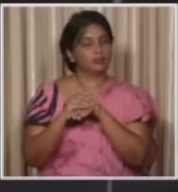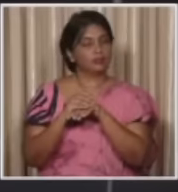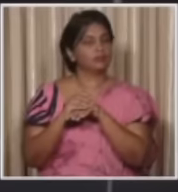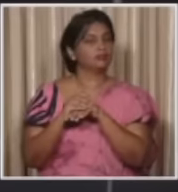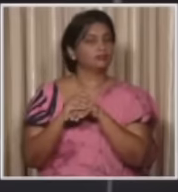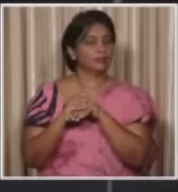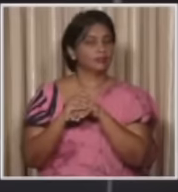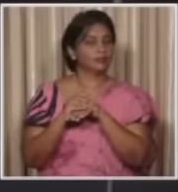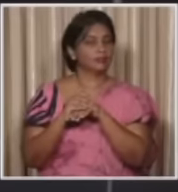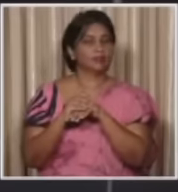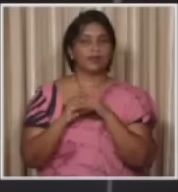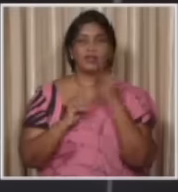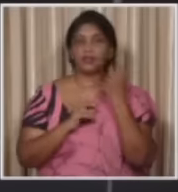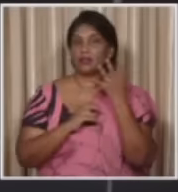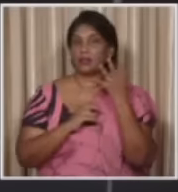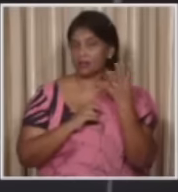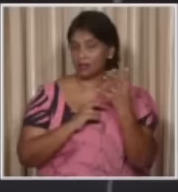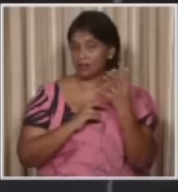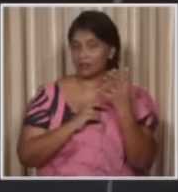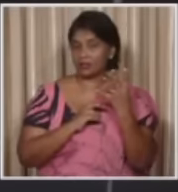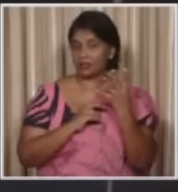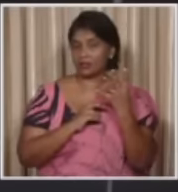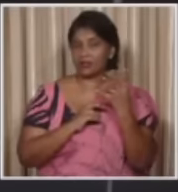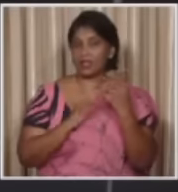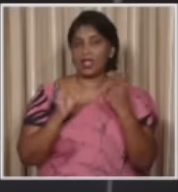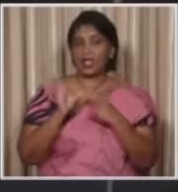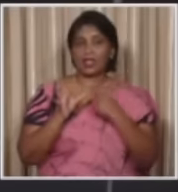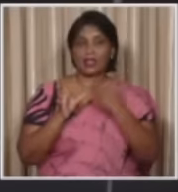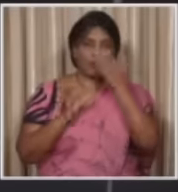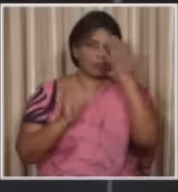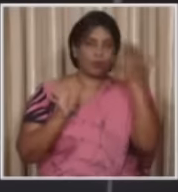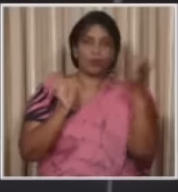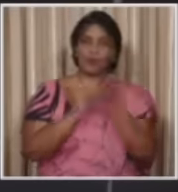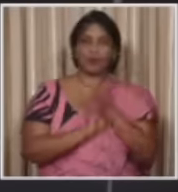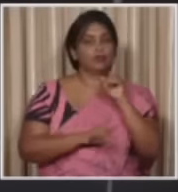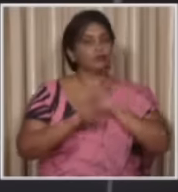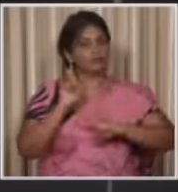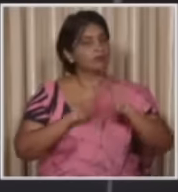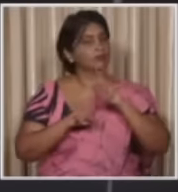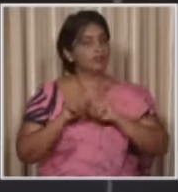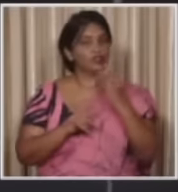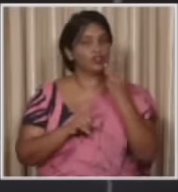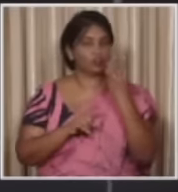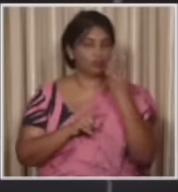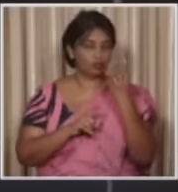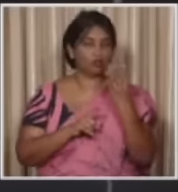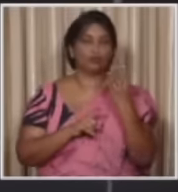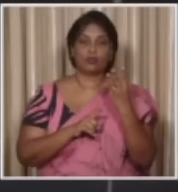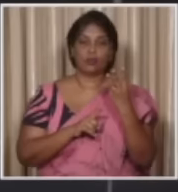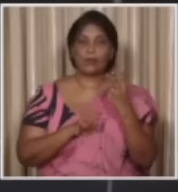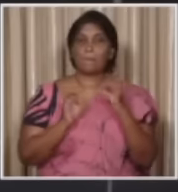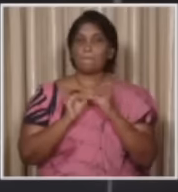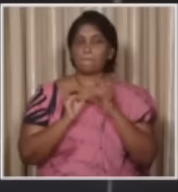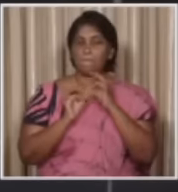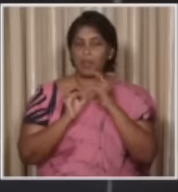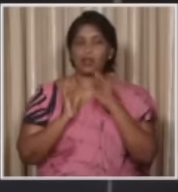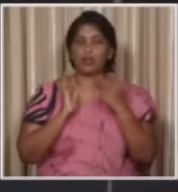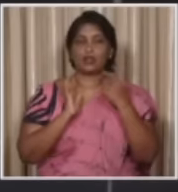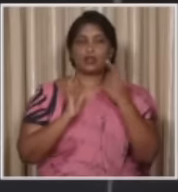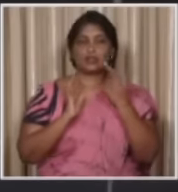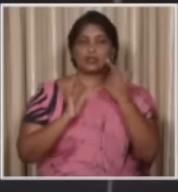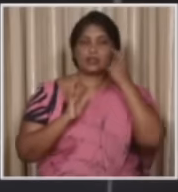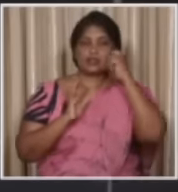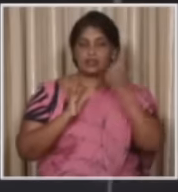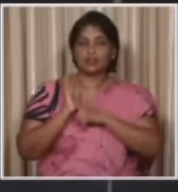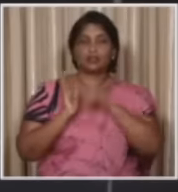ඇවිල්ලා 2004 වෙනකන් ඇන්ටන් බාලසිංහම එක්ක සාකච්ඡා තුනක් තිබ්බා ඔස්ලෝ වලයි බැංකොක් වලයි ටෝකියෝ වලයි